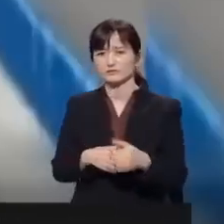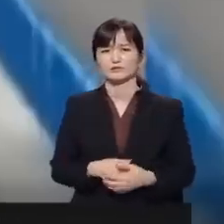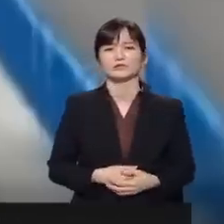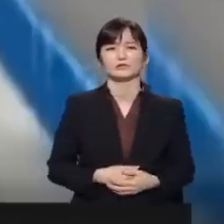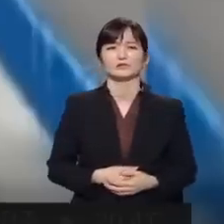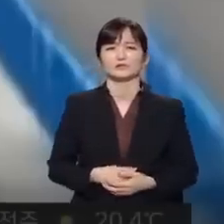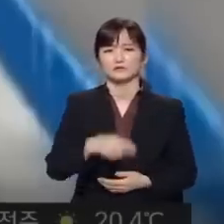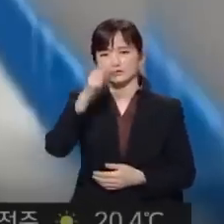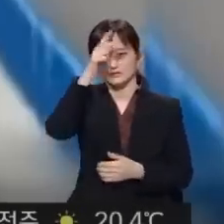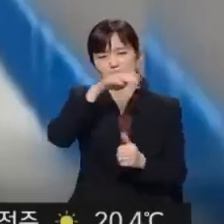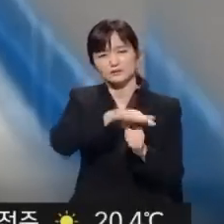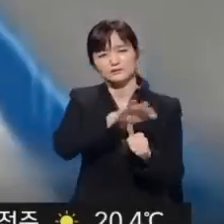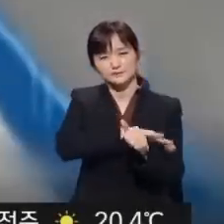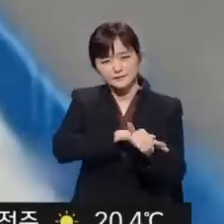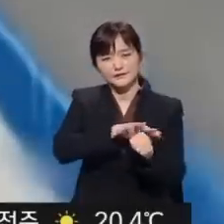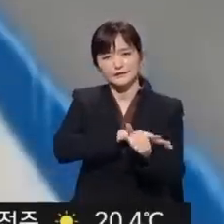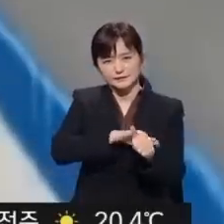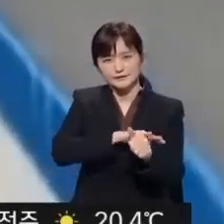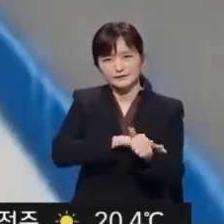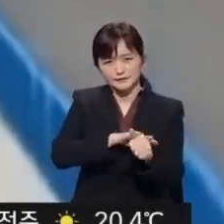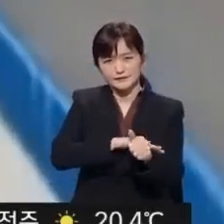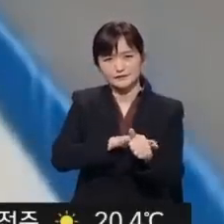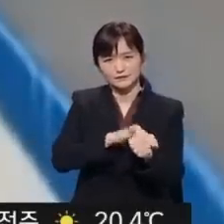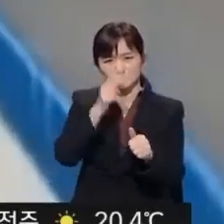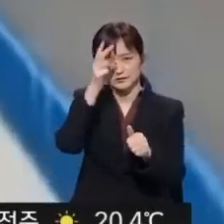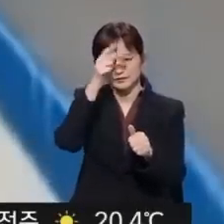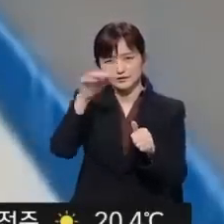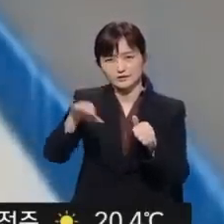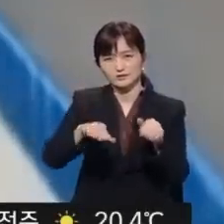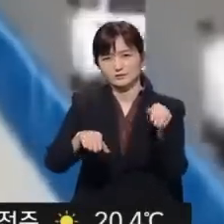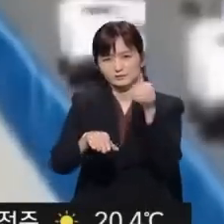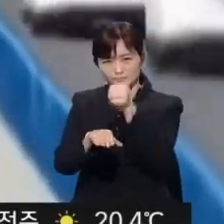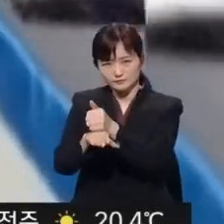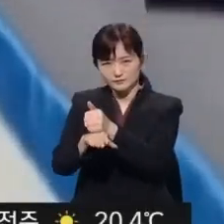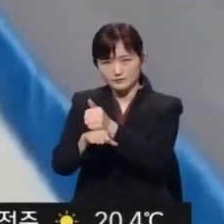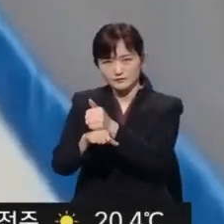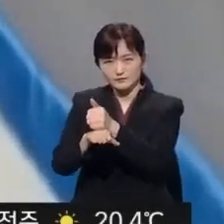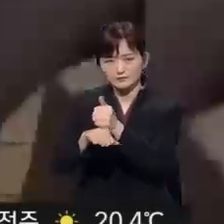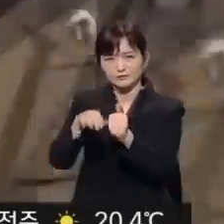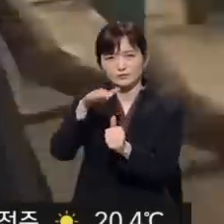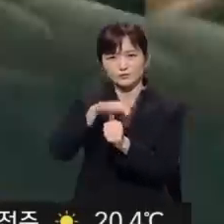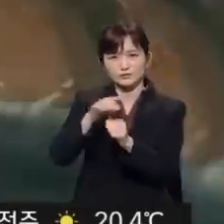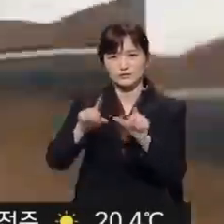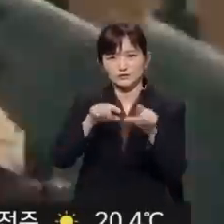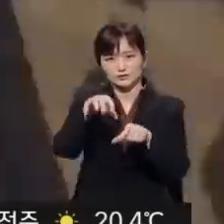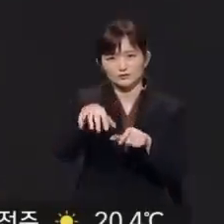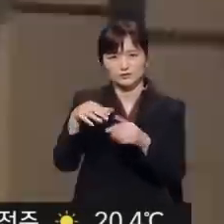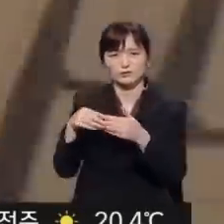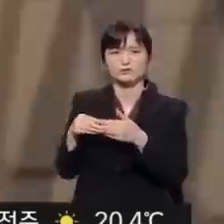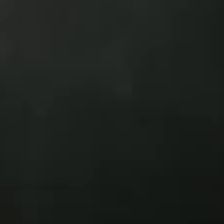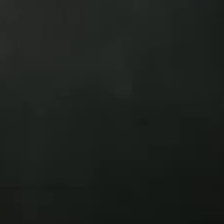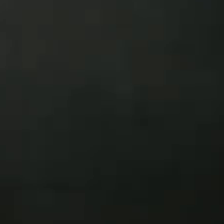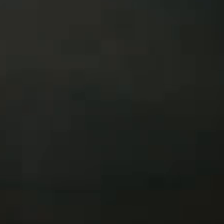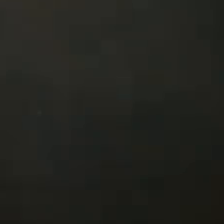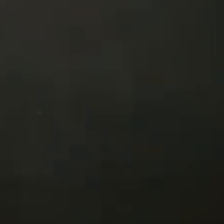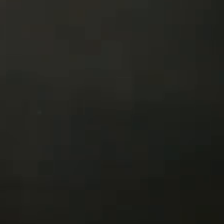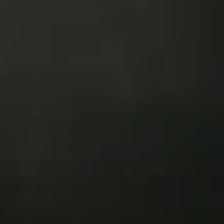겁니다. 경찰은 소년을 잘 타이른 후에 경찰차에 태워 소년이 살던 동네로 데려다 줬다고 합니다.